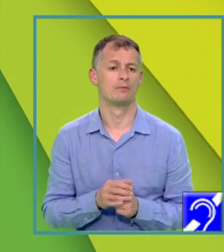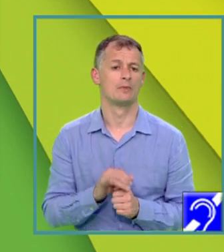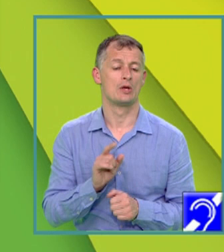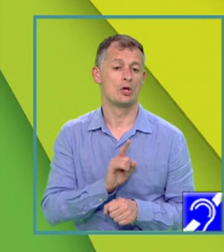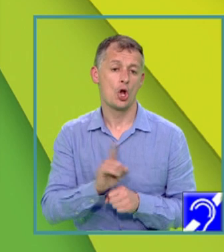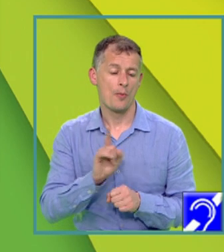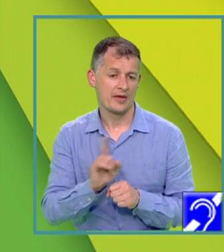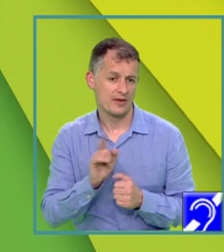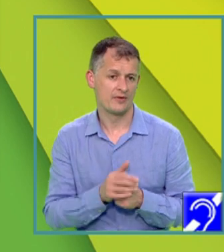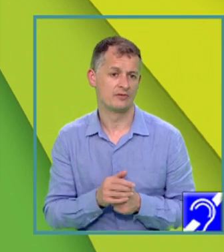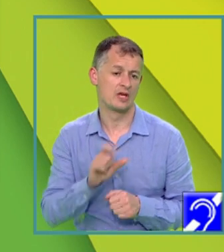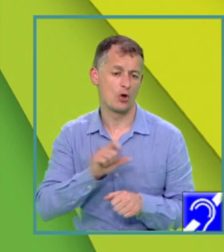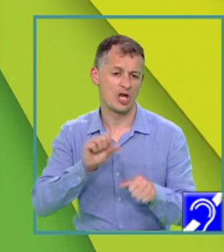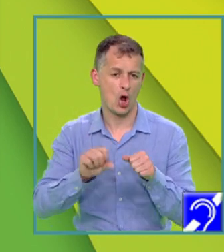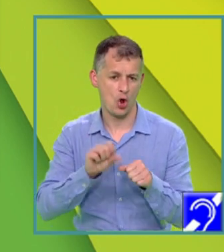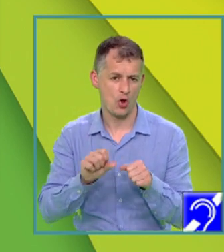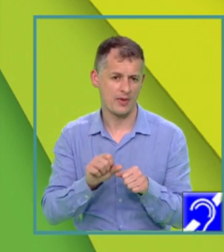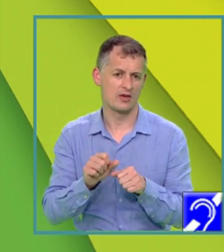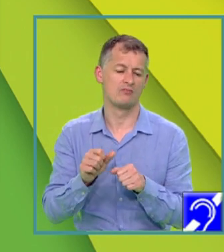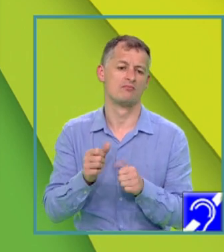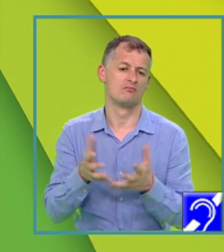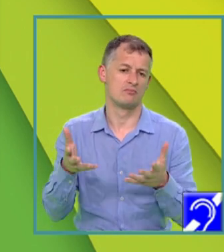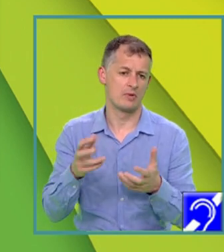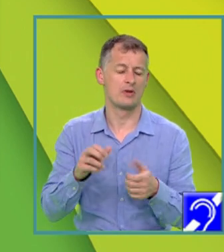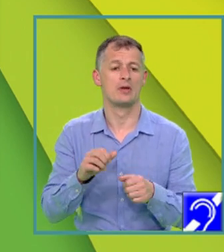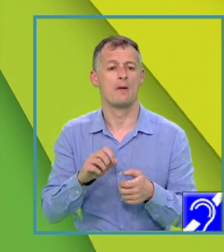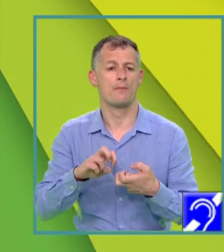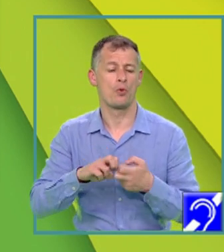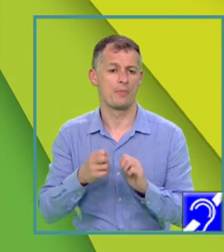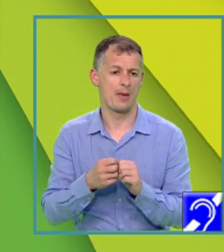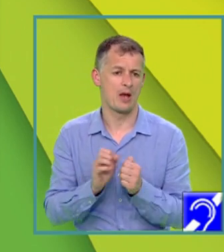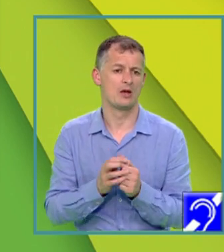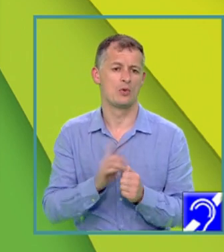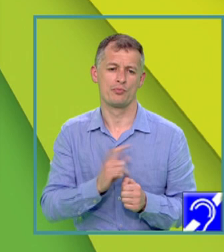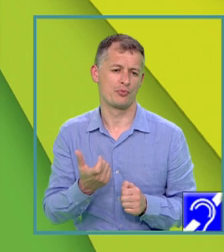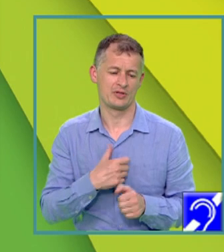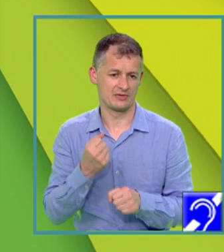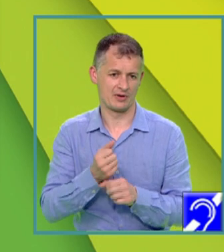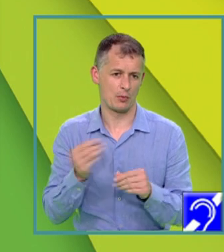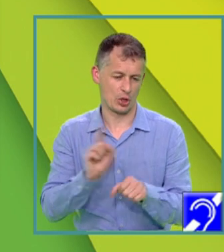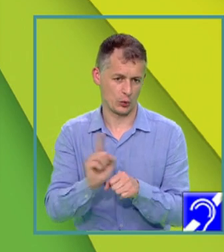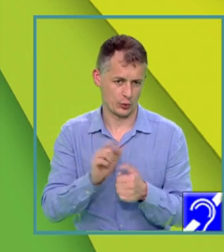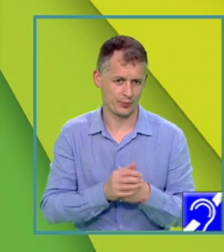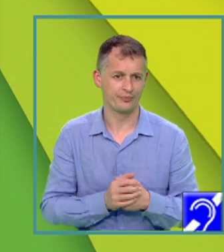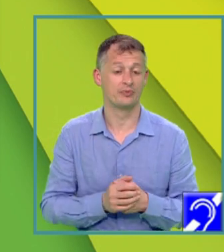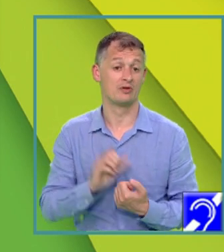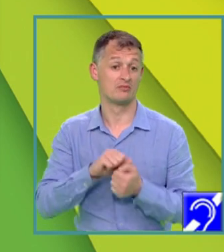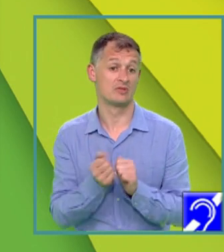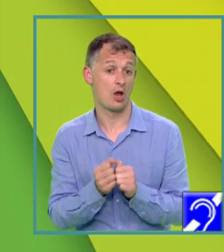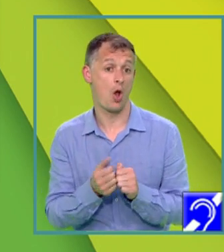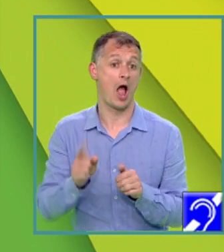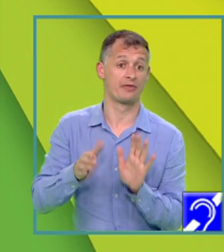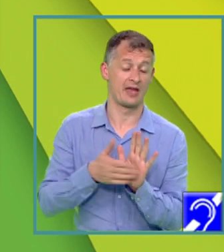să ne raportăm la situația economică precară, probleme de sănătate, precum impotență, sterilitate, sau ne ducem pe cauzele de